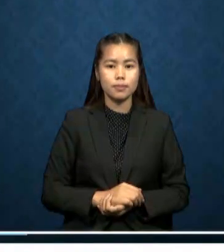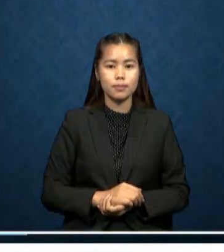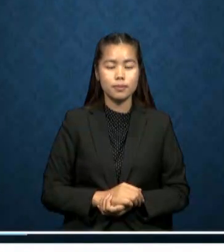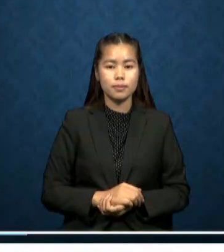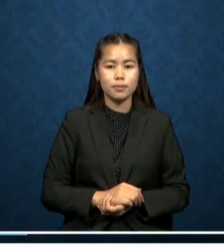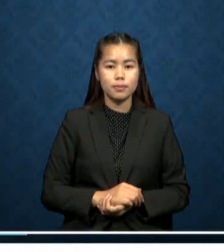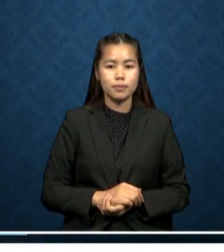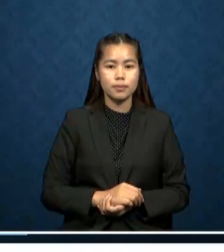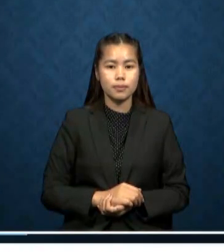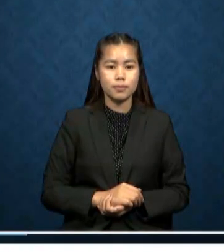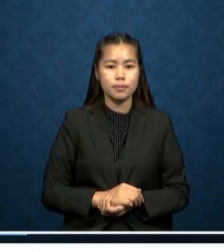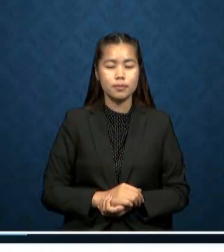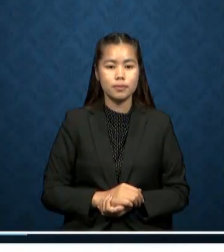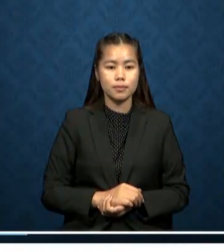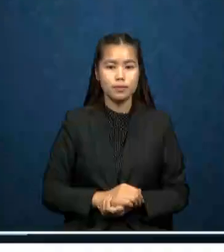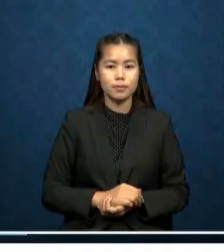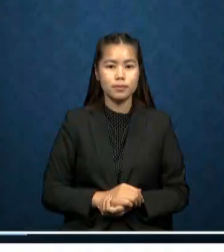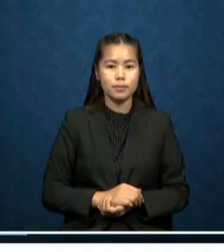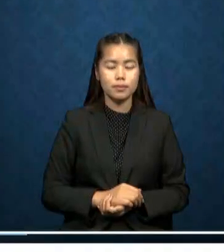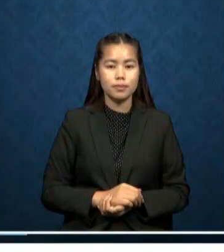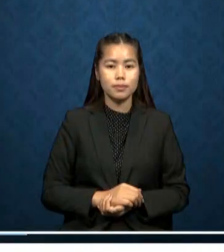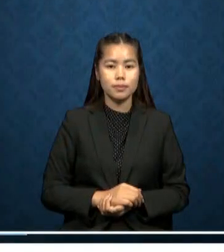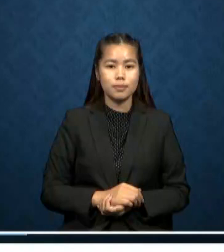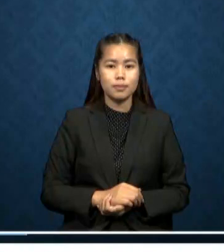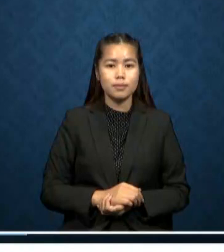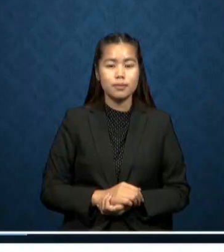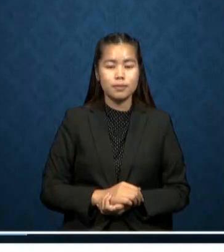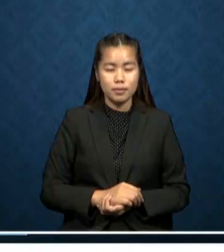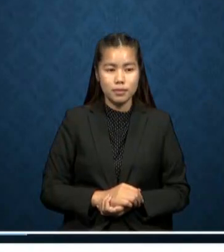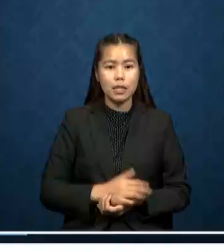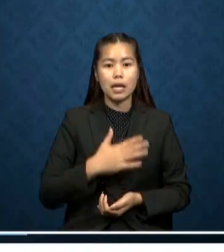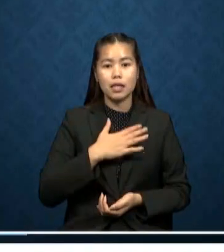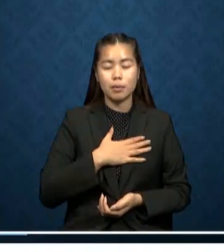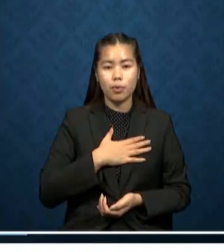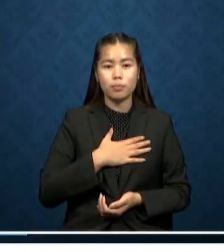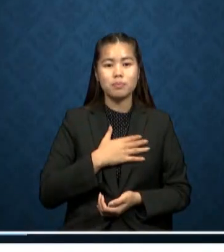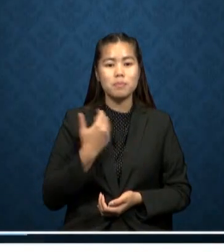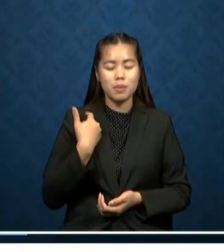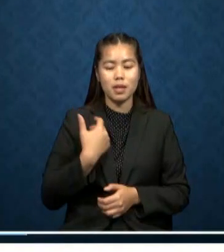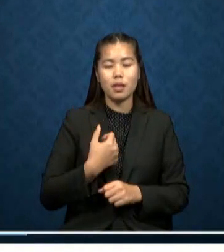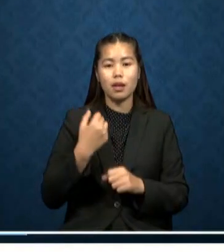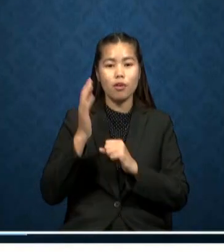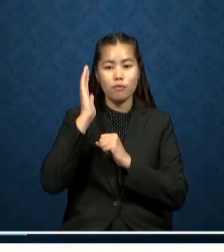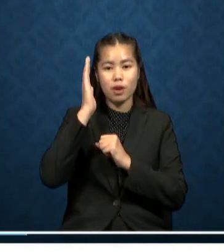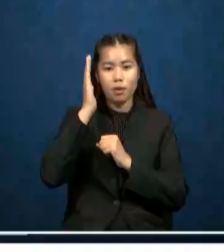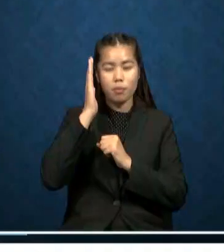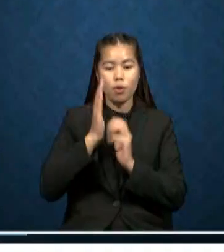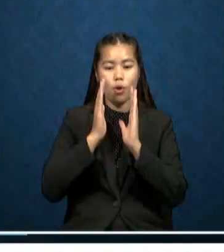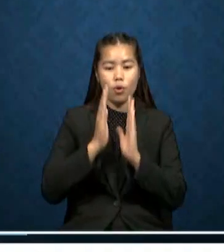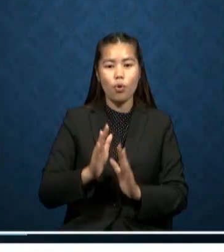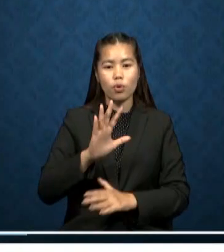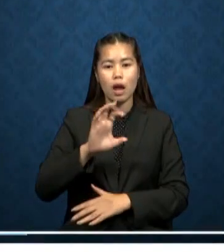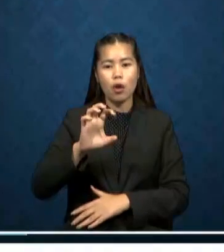ไปผลการดำเนินงานที่ได้จากการปฏิบัติงานก็คือได้วิทยากร ST STEMจำนวน 505